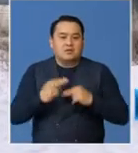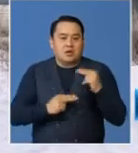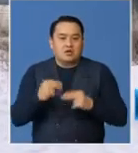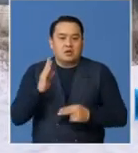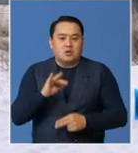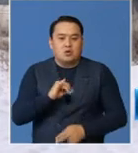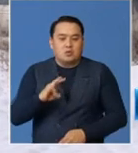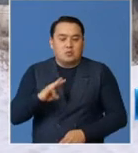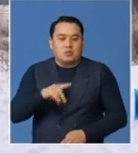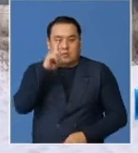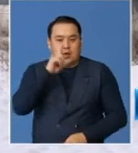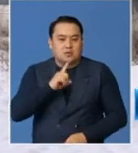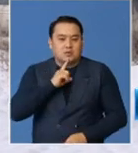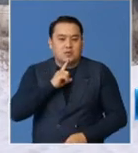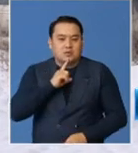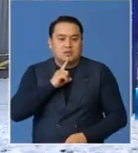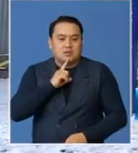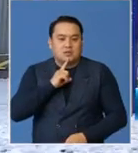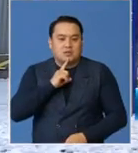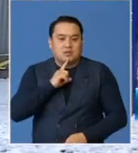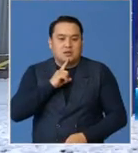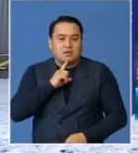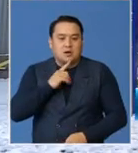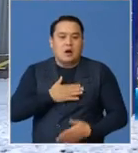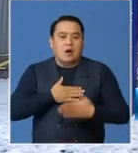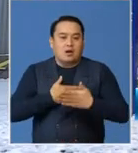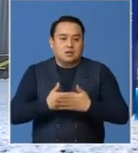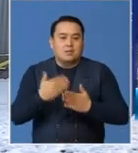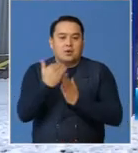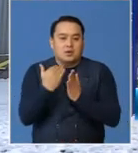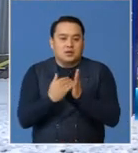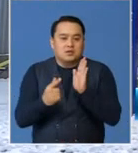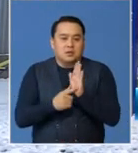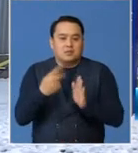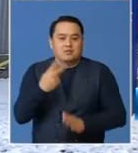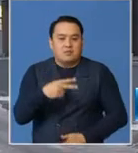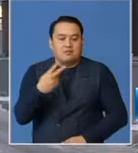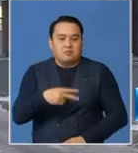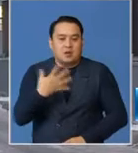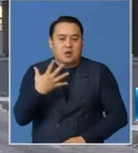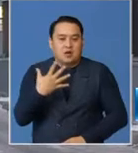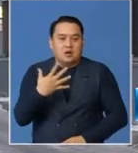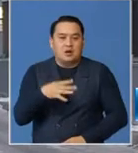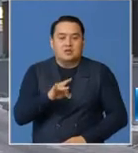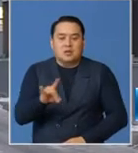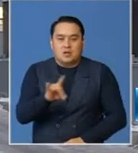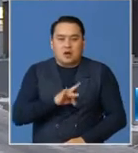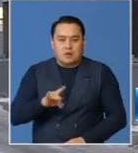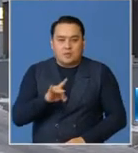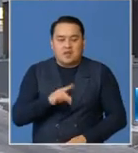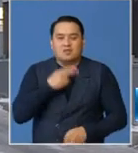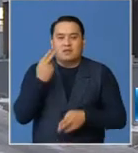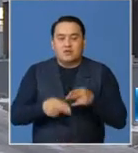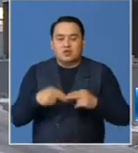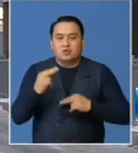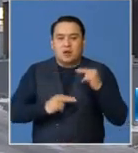в июне месяце следующего года. Еще активнее программа 7-20-25 реализуется в Карасайском районе.